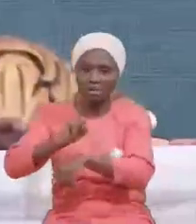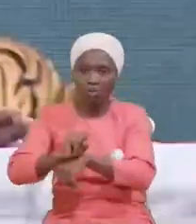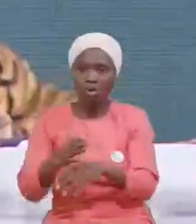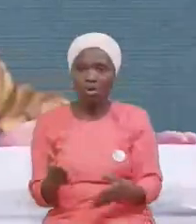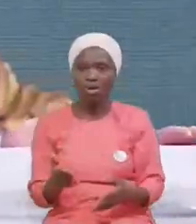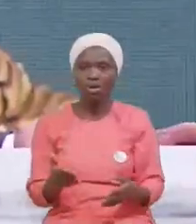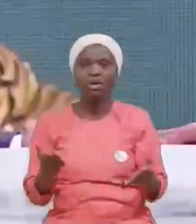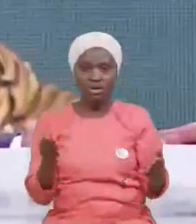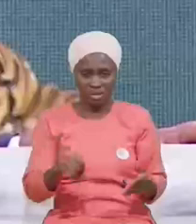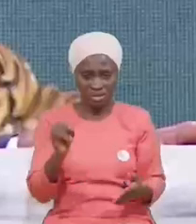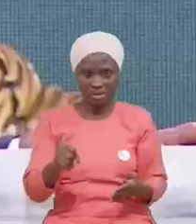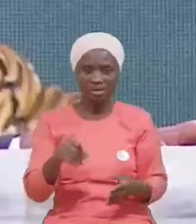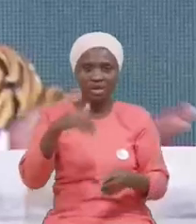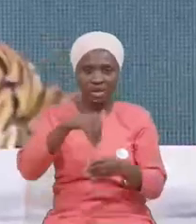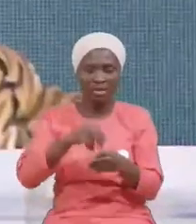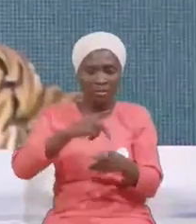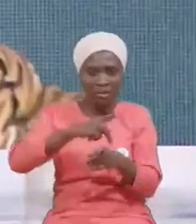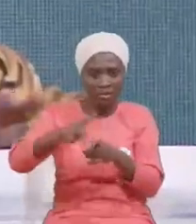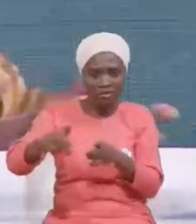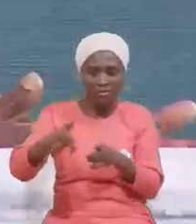Oui, dans la profession.